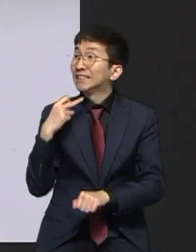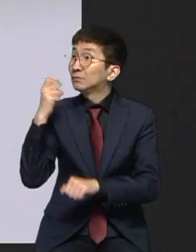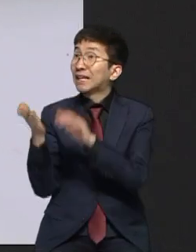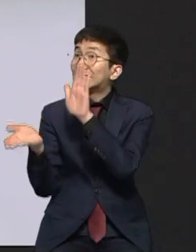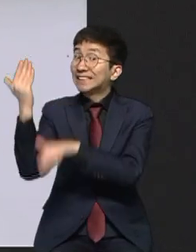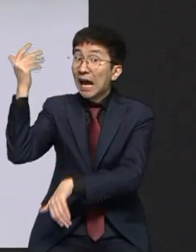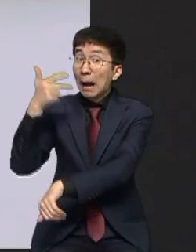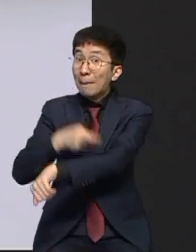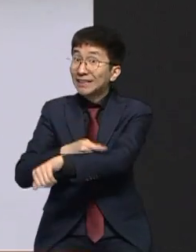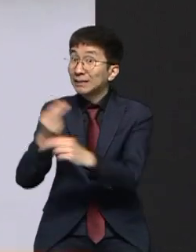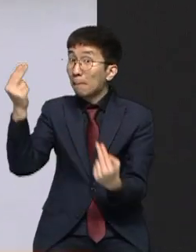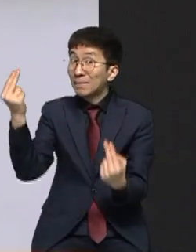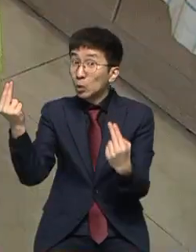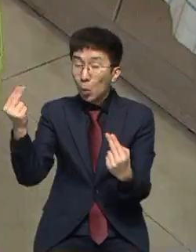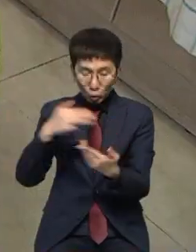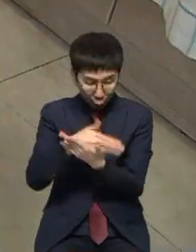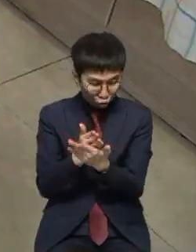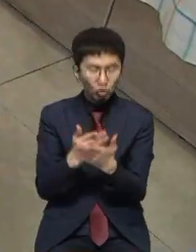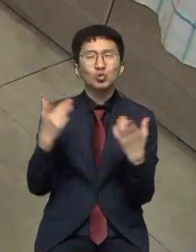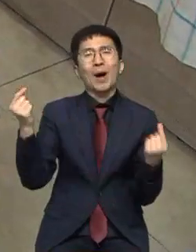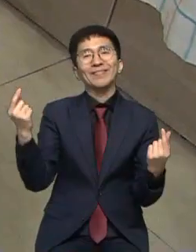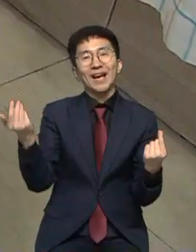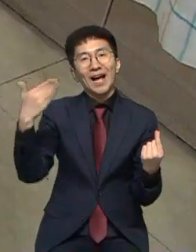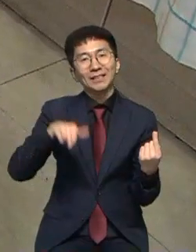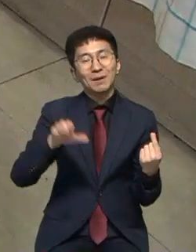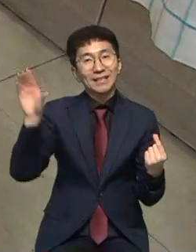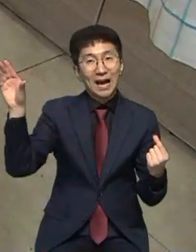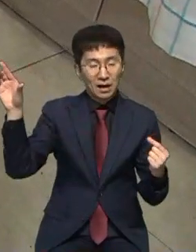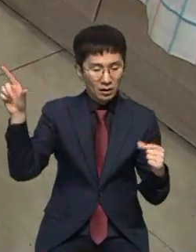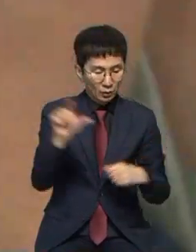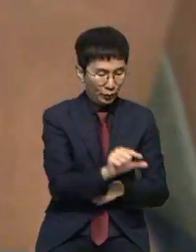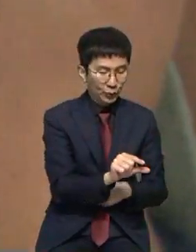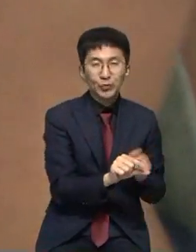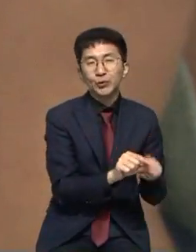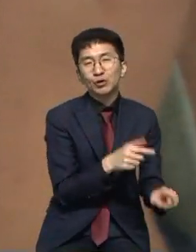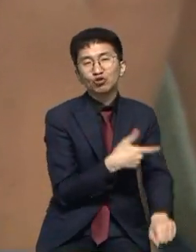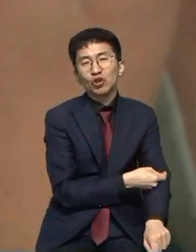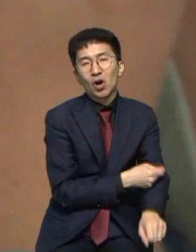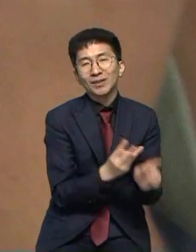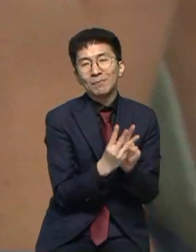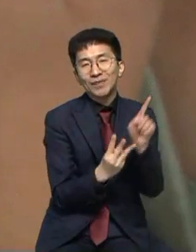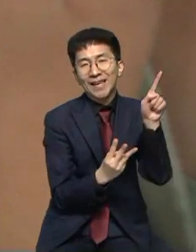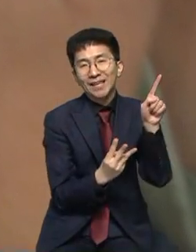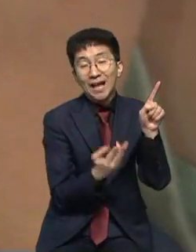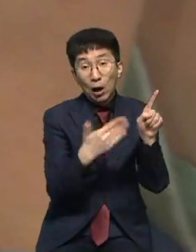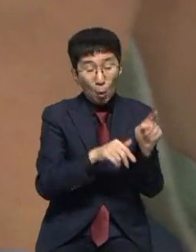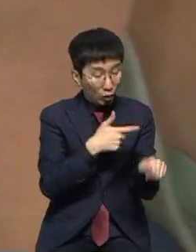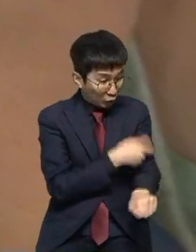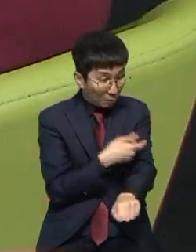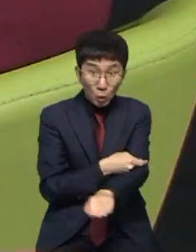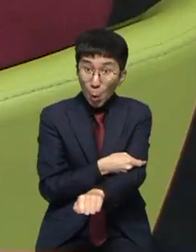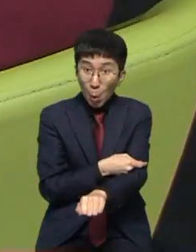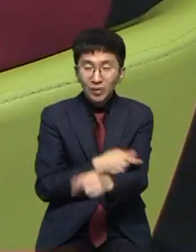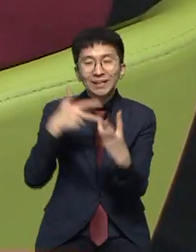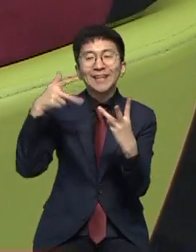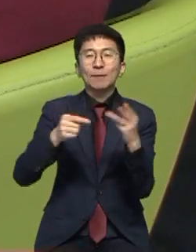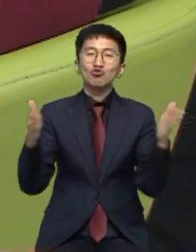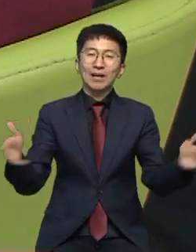허가된 백신과 종류는 같지만 용량은 3분의 1이고 접종은 3주 간격으로 두 번